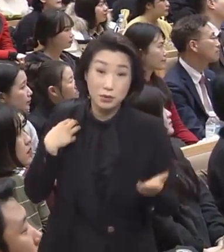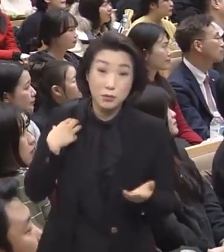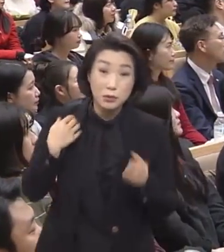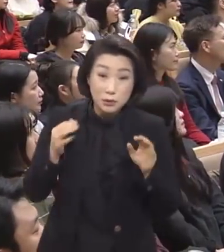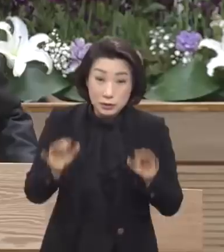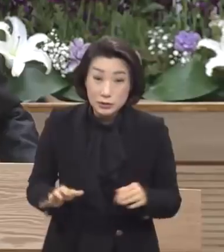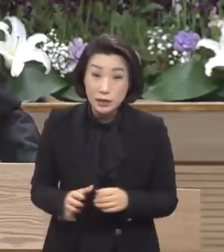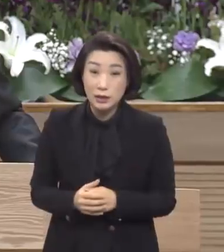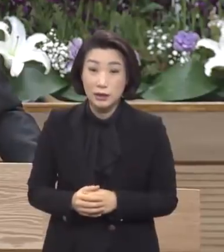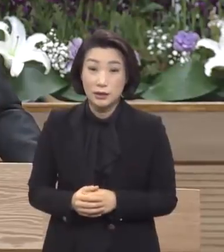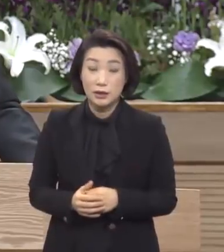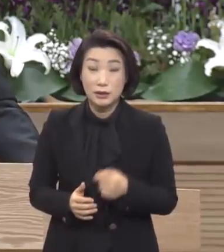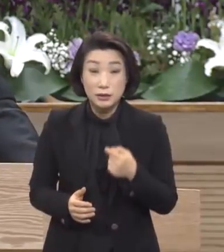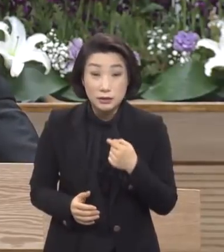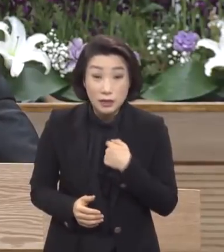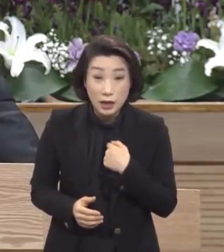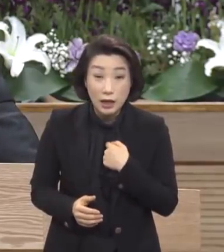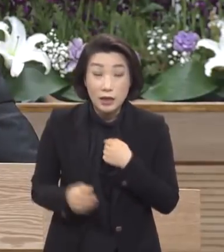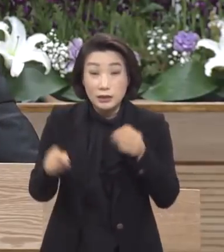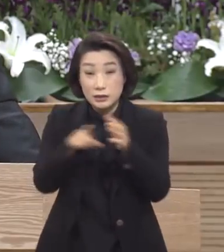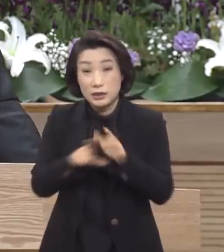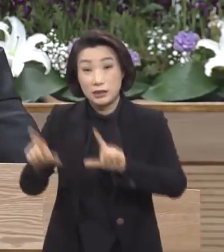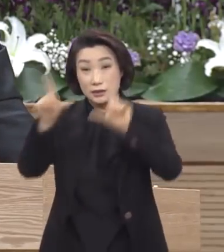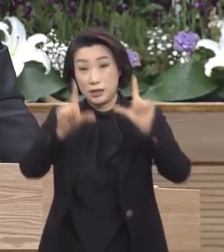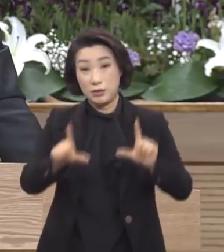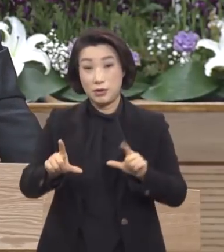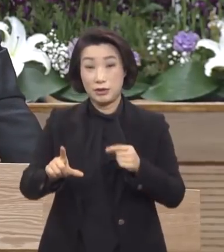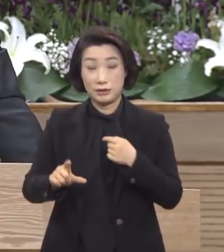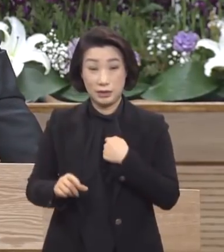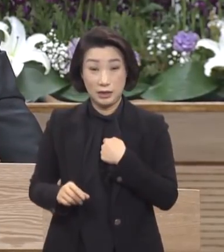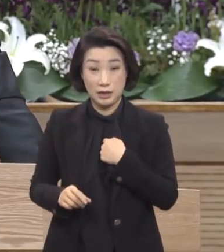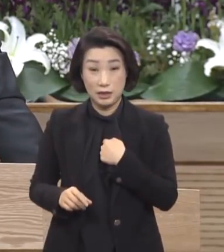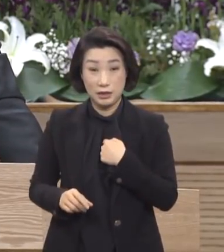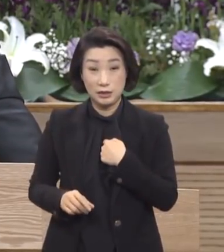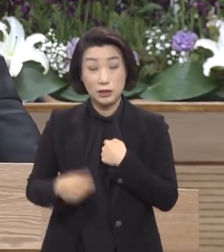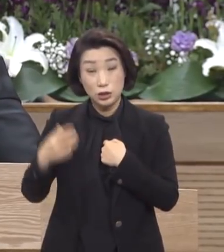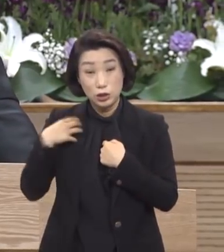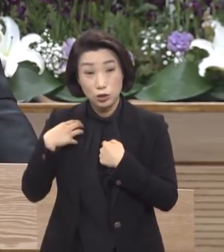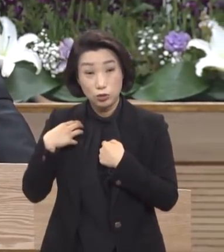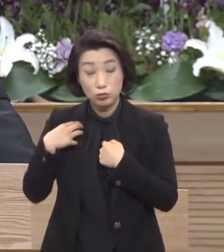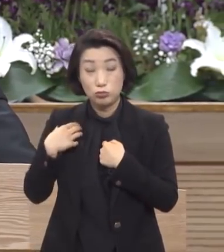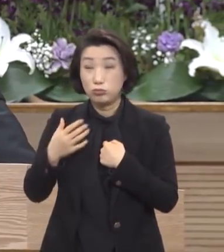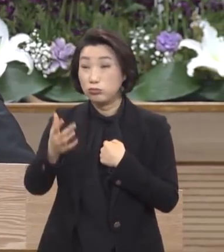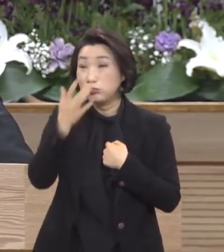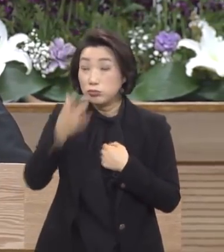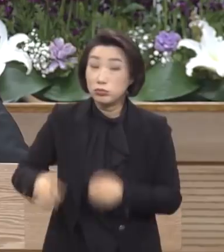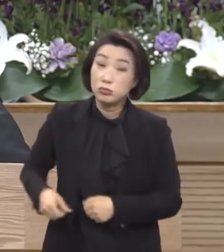근데 내가 신앙생활이라는 내 일을 못해서